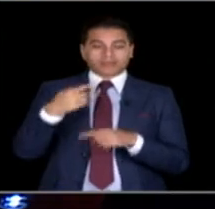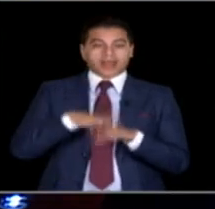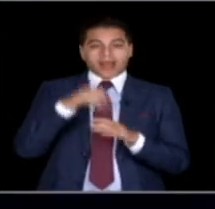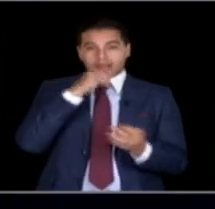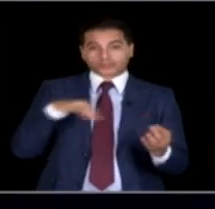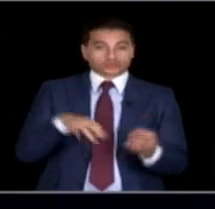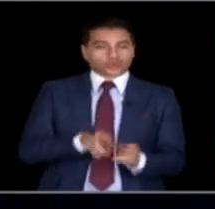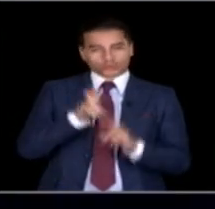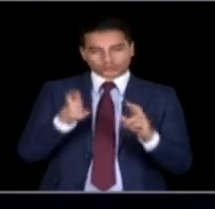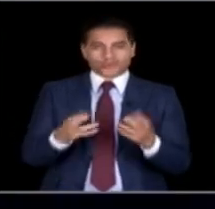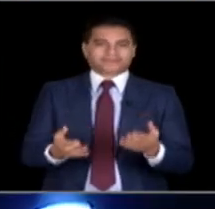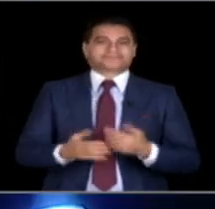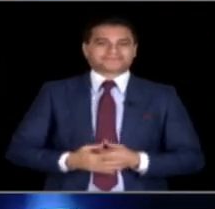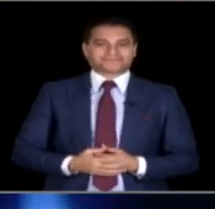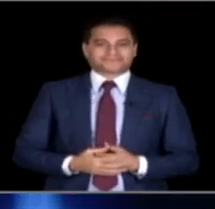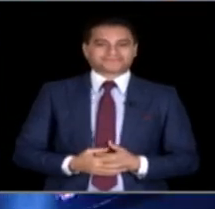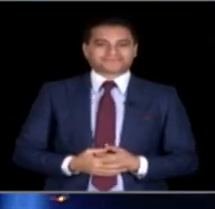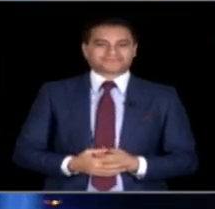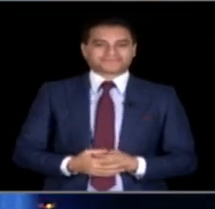أغاني موسيقى والسؤال هو.